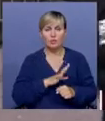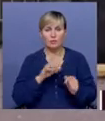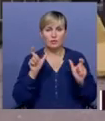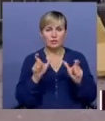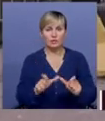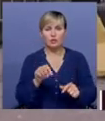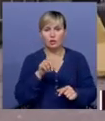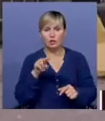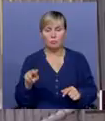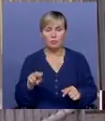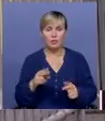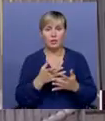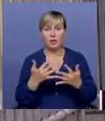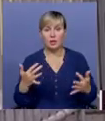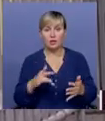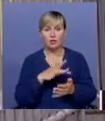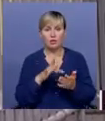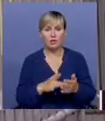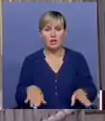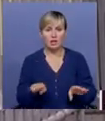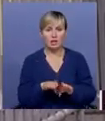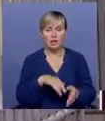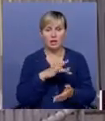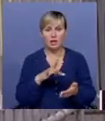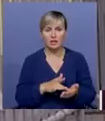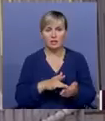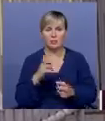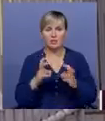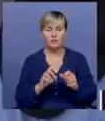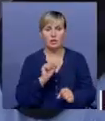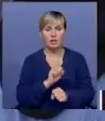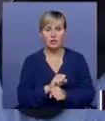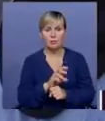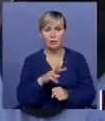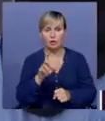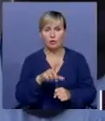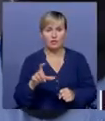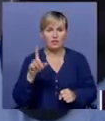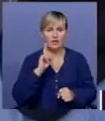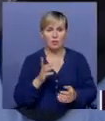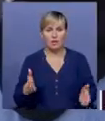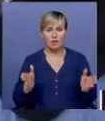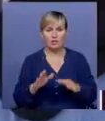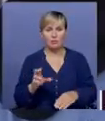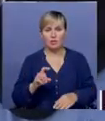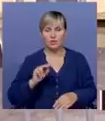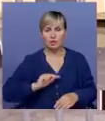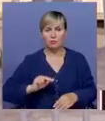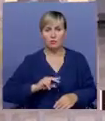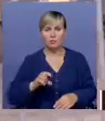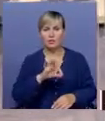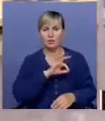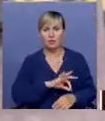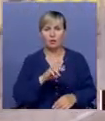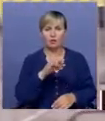чрезвычайного положения. Регионы и города закрыли на карантин. Производства приостановились. Миллионы людей временно остались без работы и доходов.